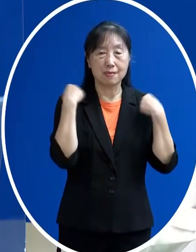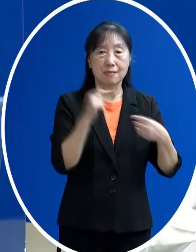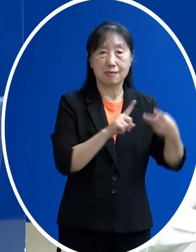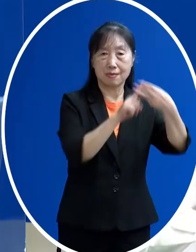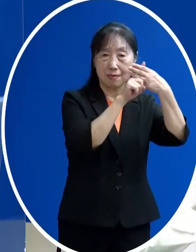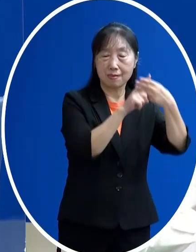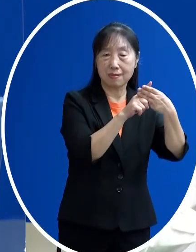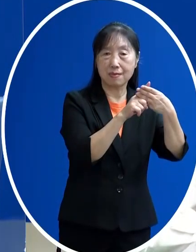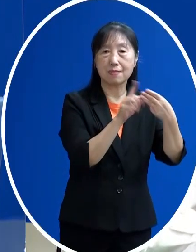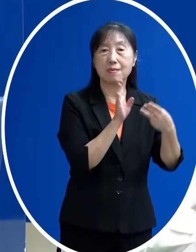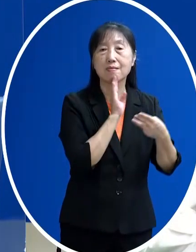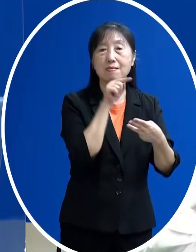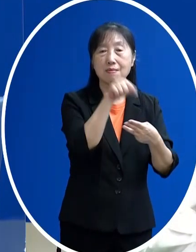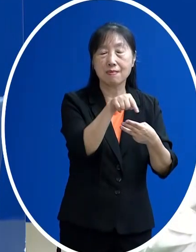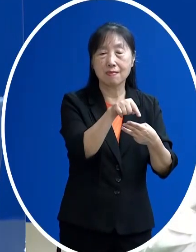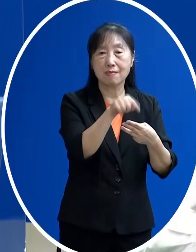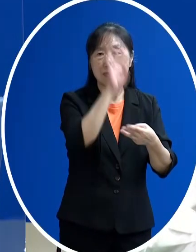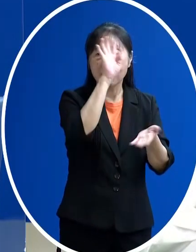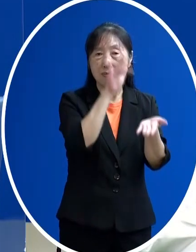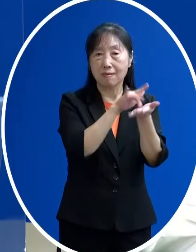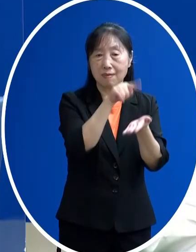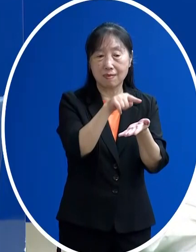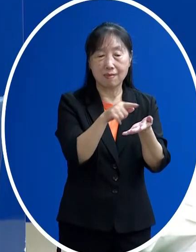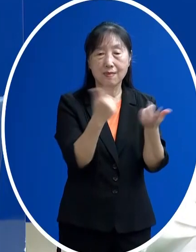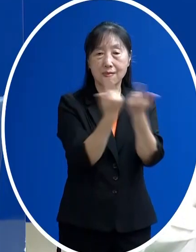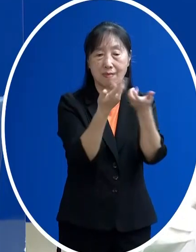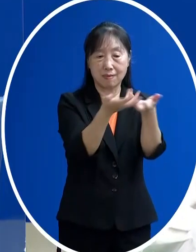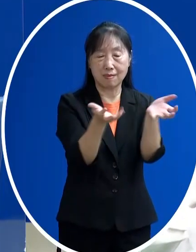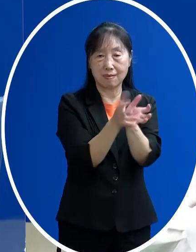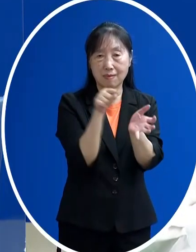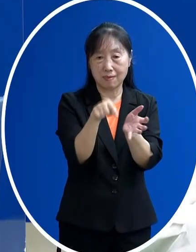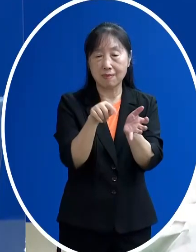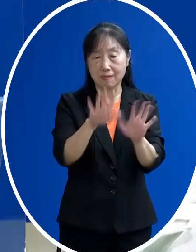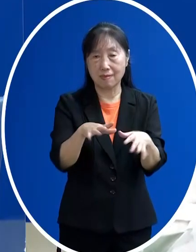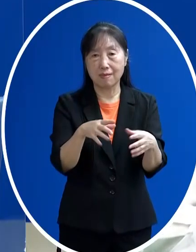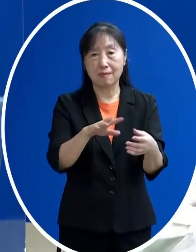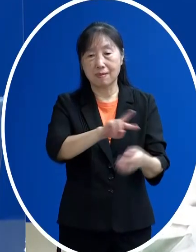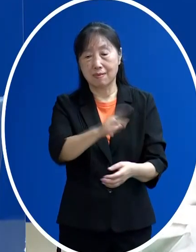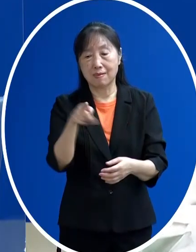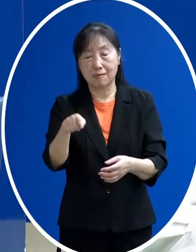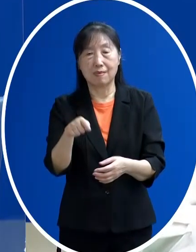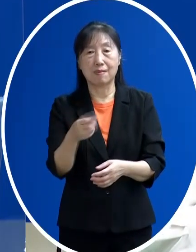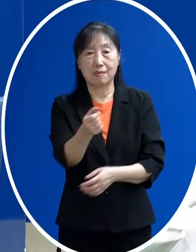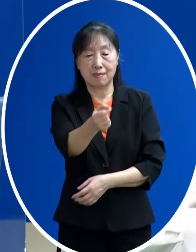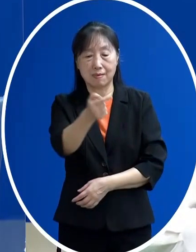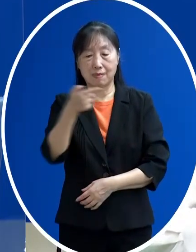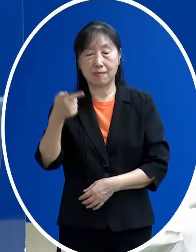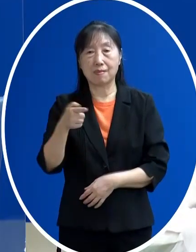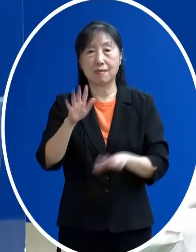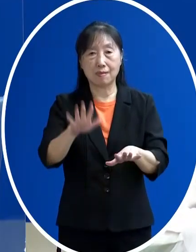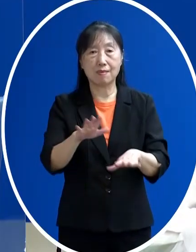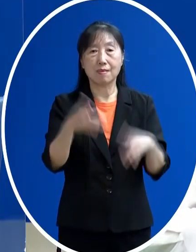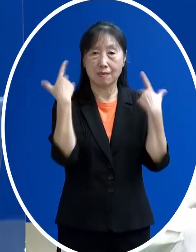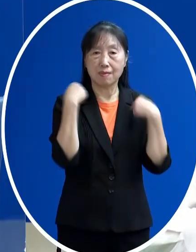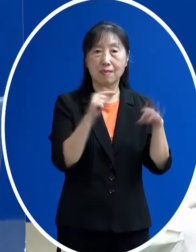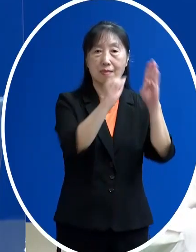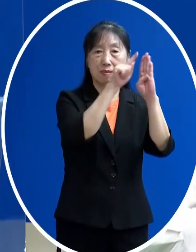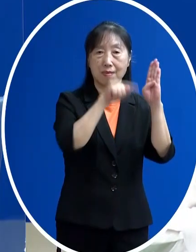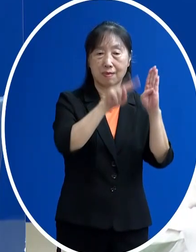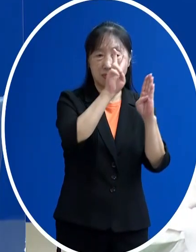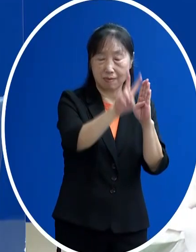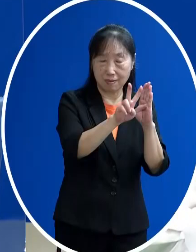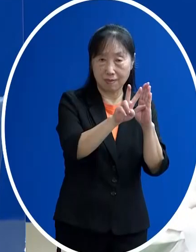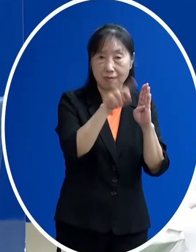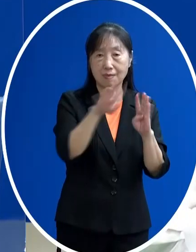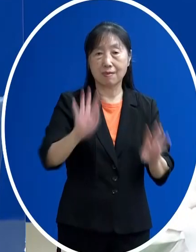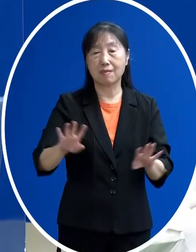病毒株哈。那这个尤其在北部这个部分是最明显的，那它慢慢会取代掉我们的 BA.2 后成为我们